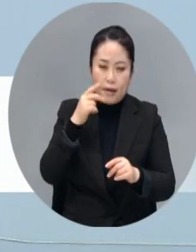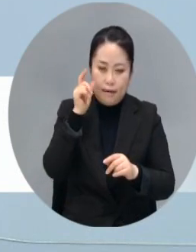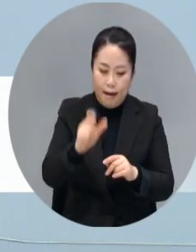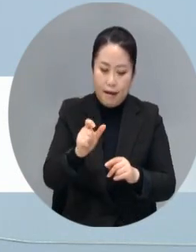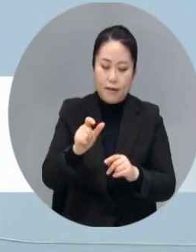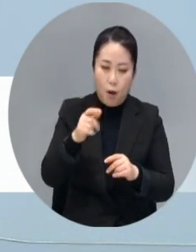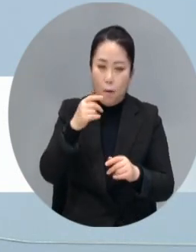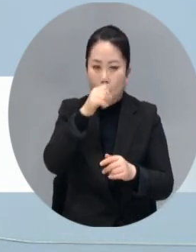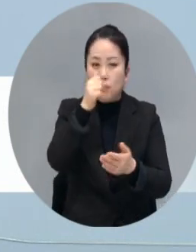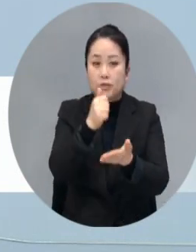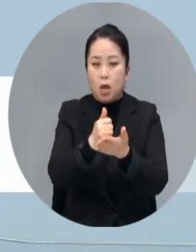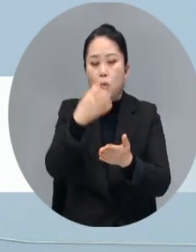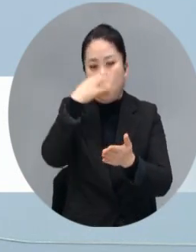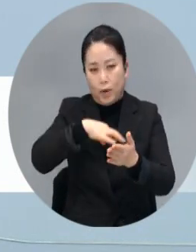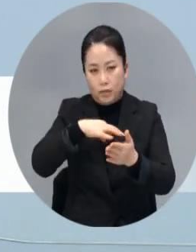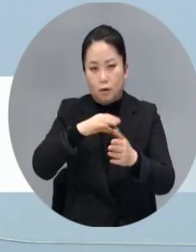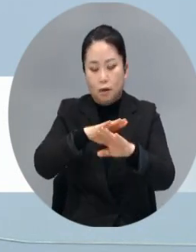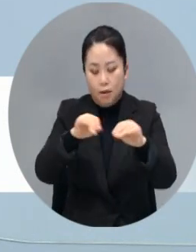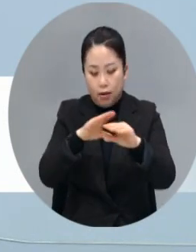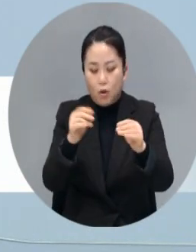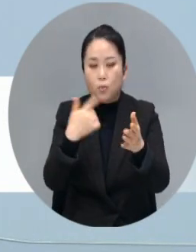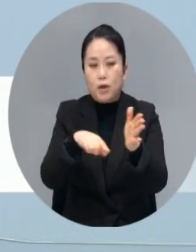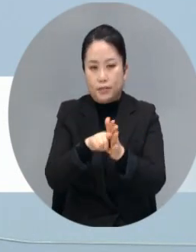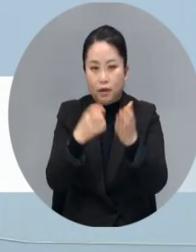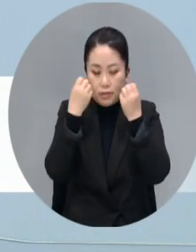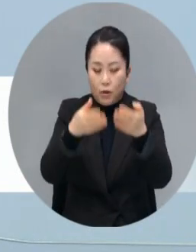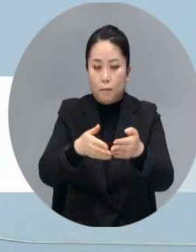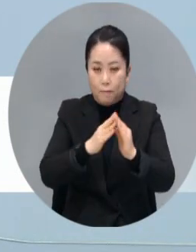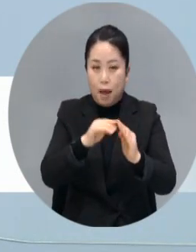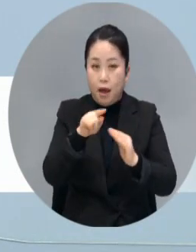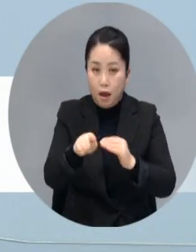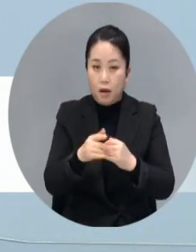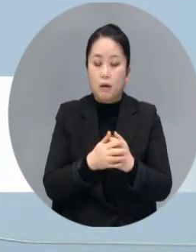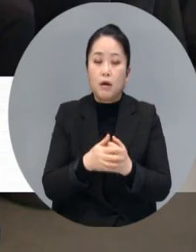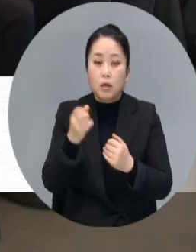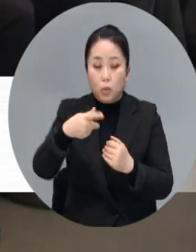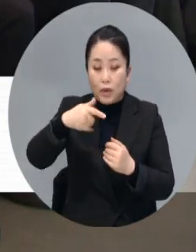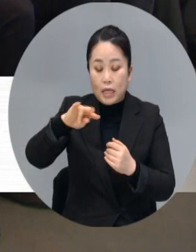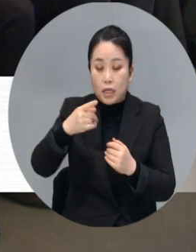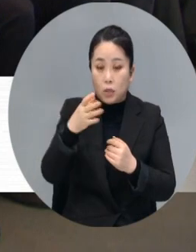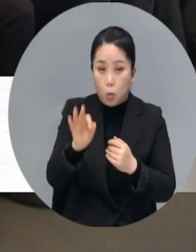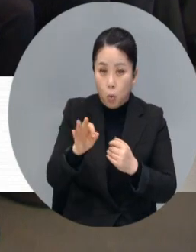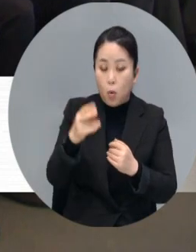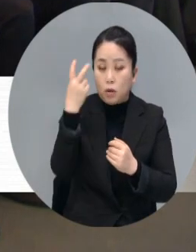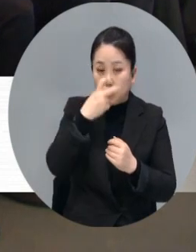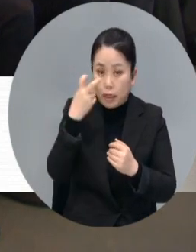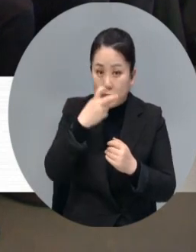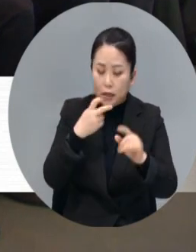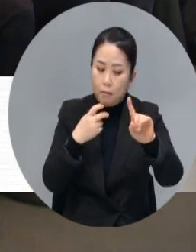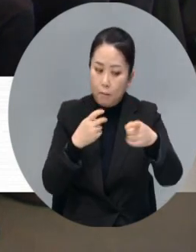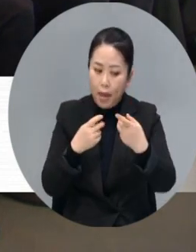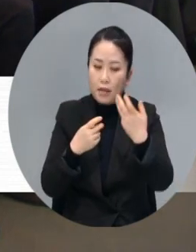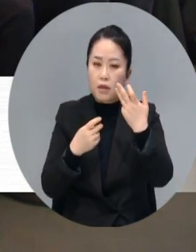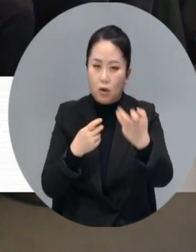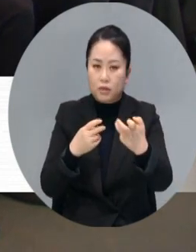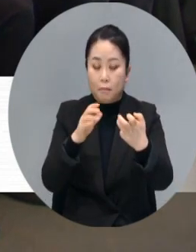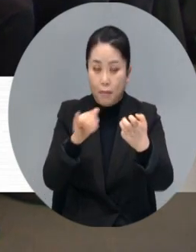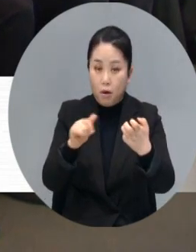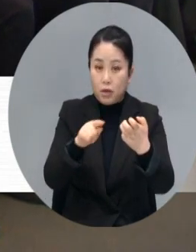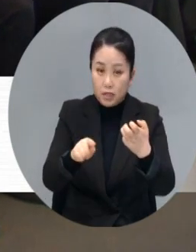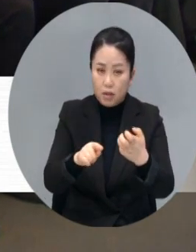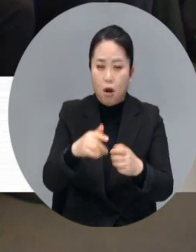신설됐습니다. 24개 팀으로 구성된 기동순찰대에는 경력 180명이 투입돼 범죄